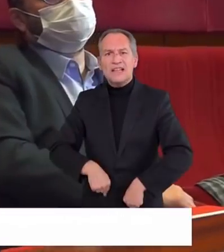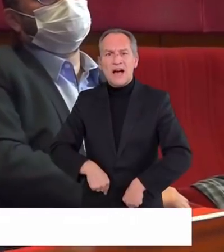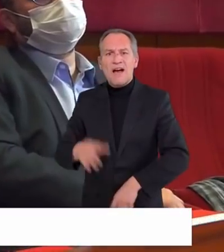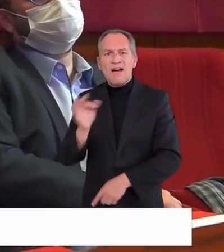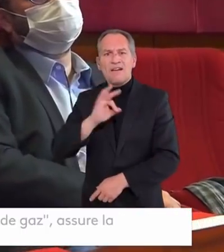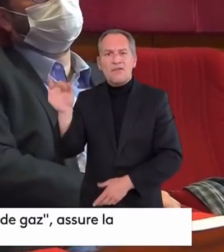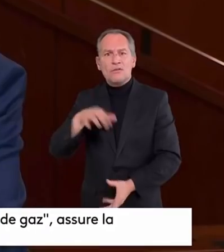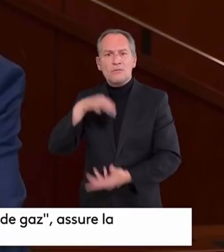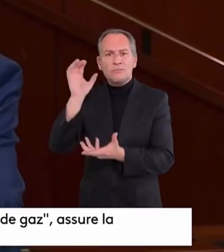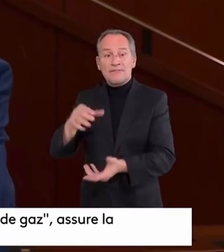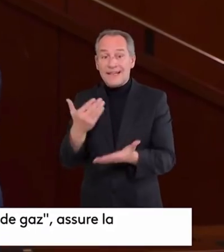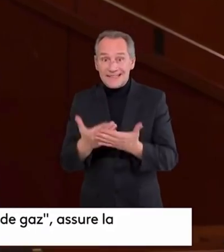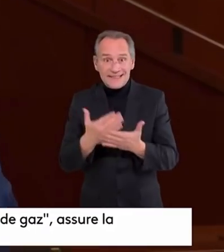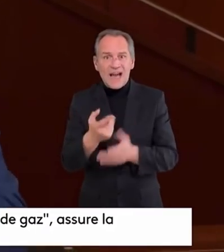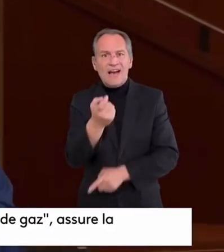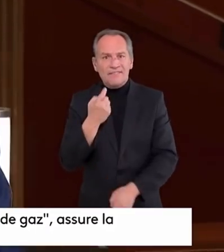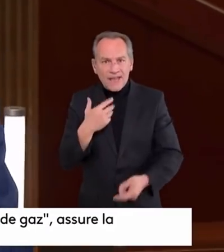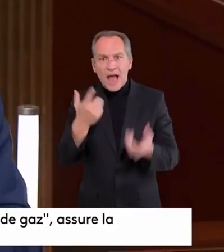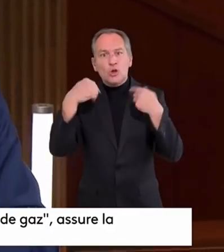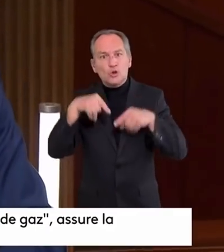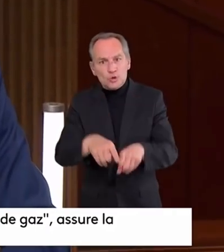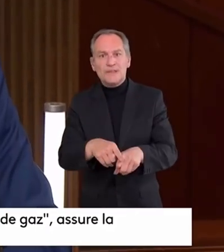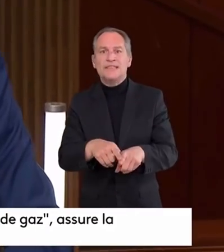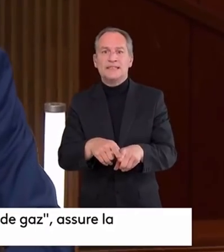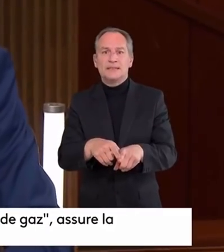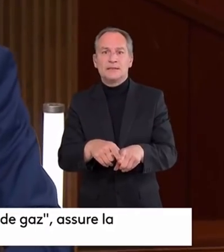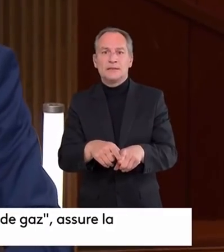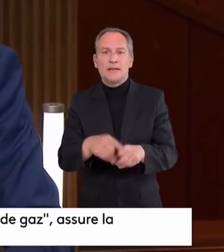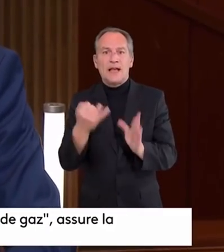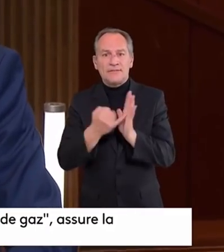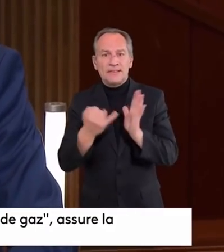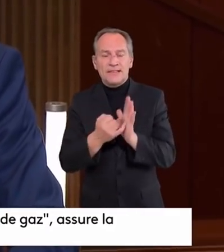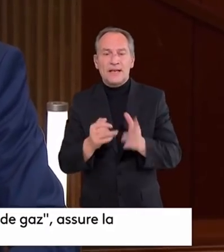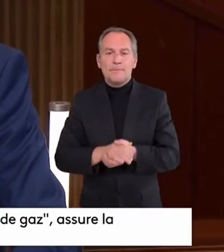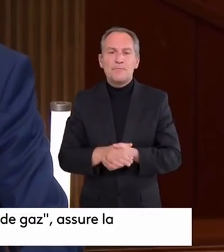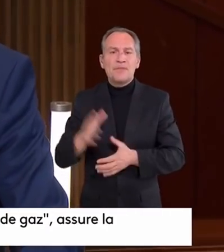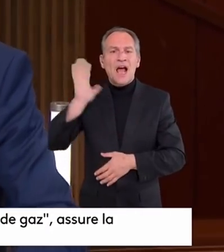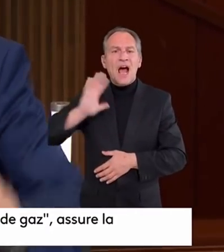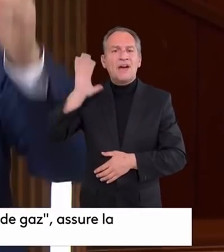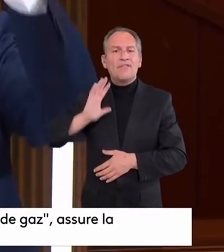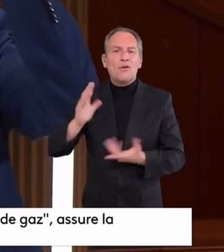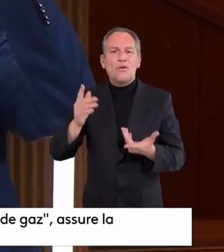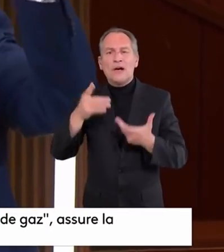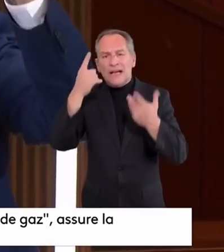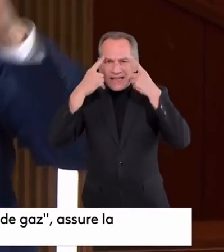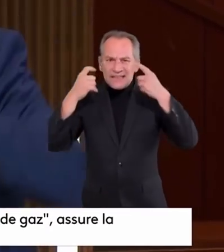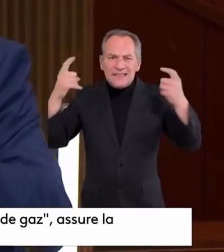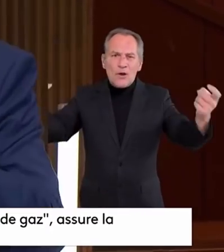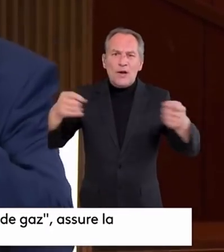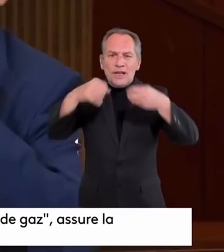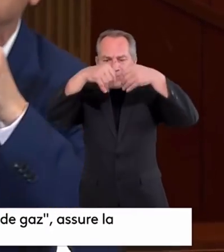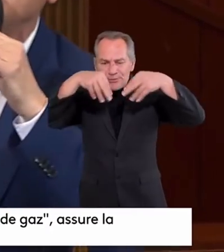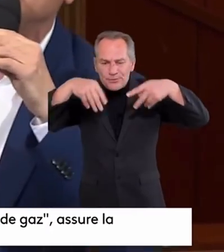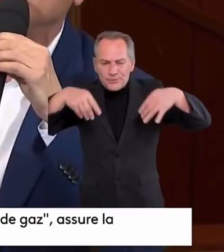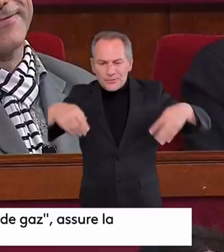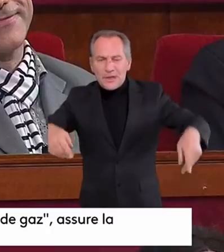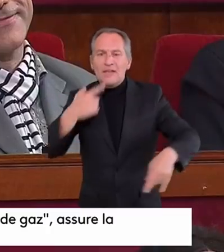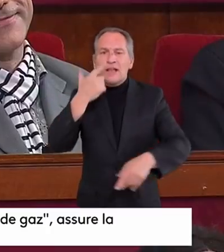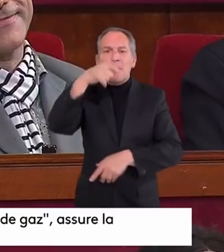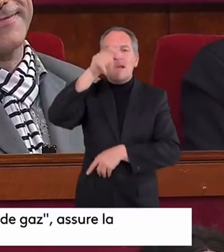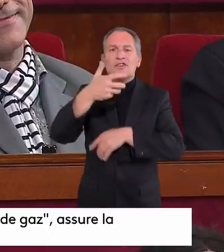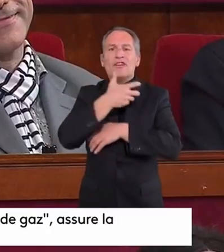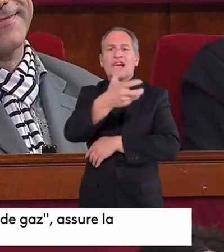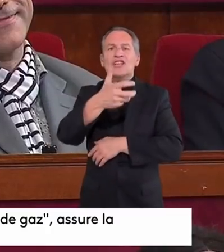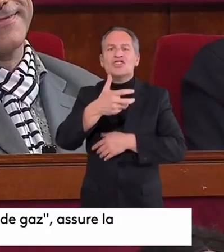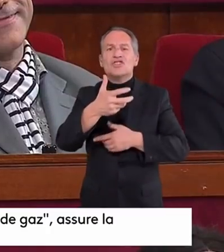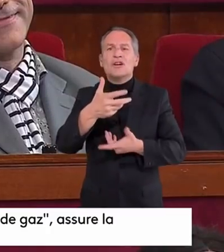justice fiscale. En gros, il y avait la théorie du ruissellement de Macron qui consiste à enrichir les plus riches en disant que ça va retomber. Eh